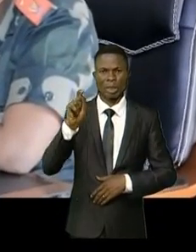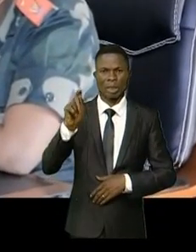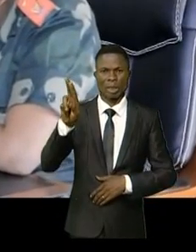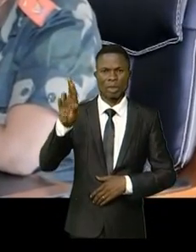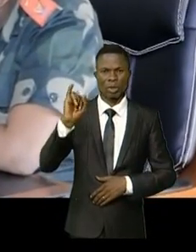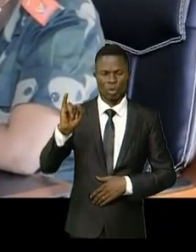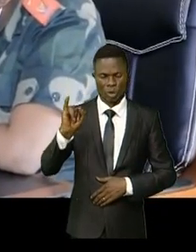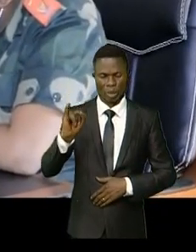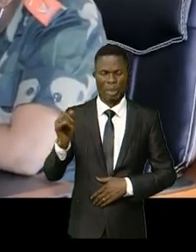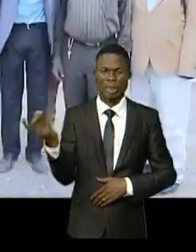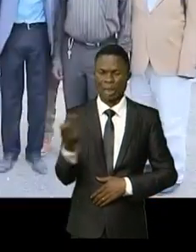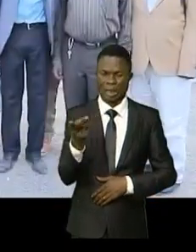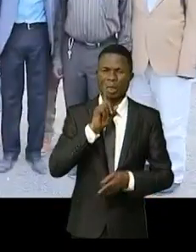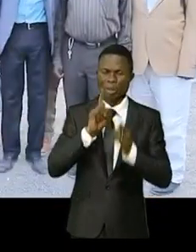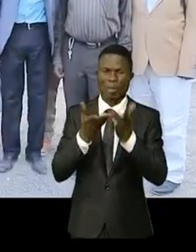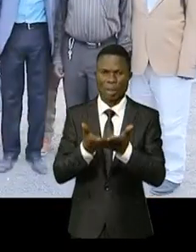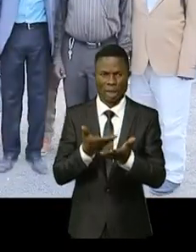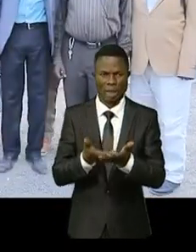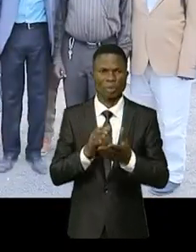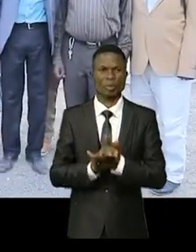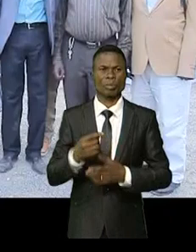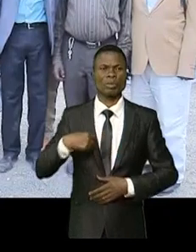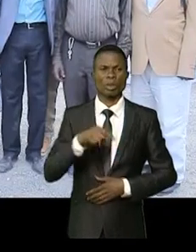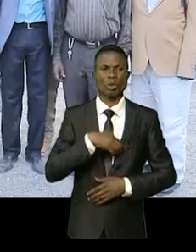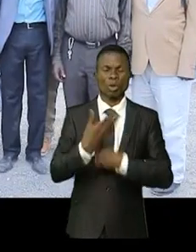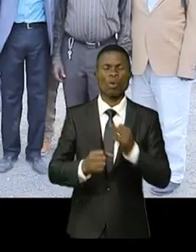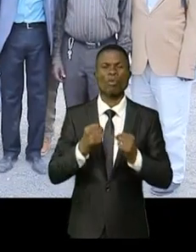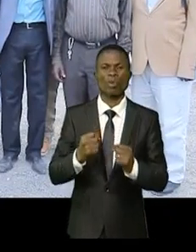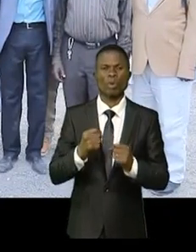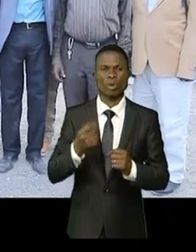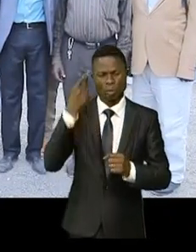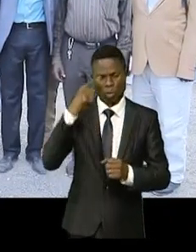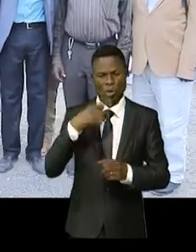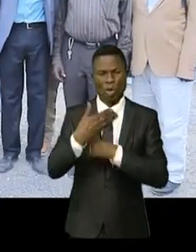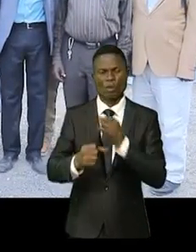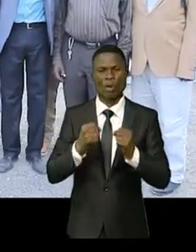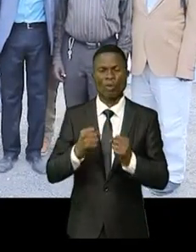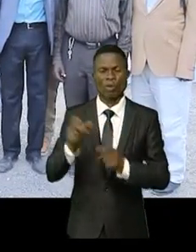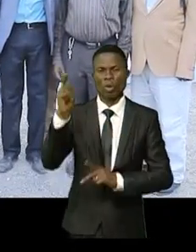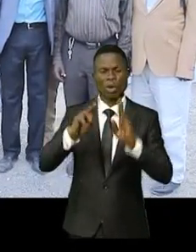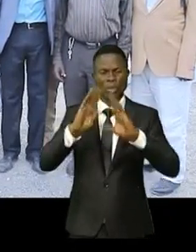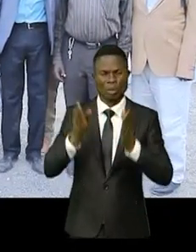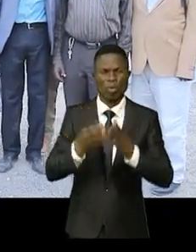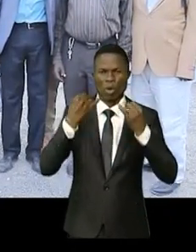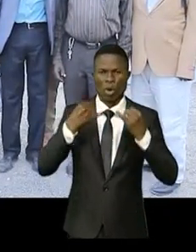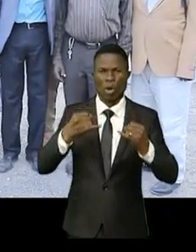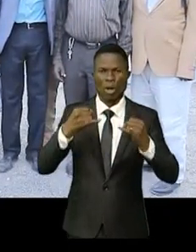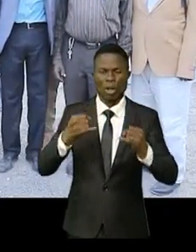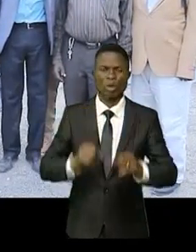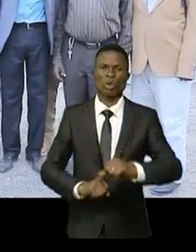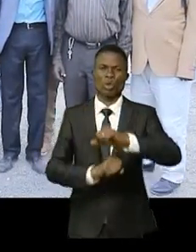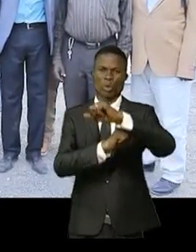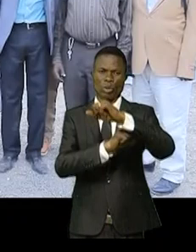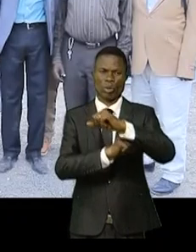général Luboyanka Chomadjoni. Nous devons faire un effort pour mobiliser davantage la population, pour